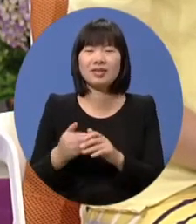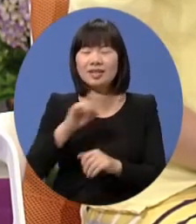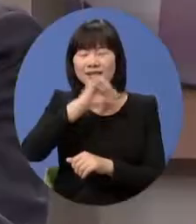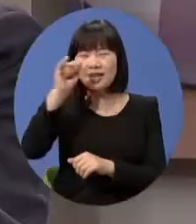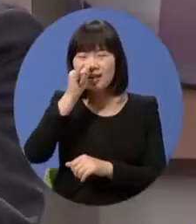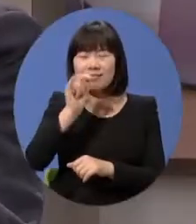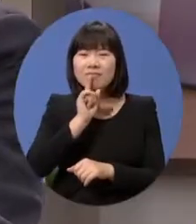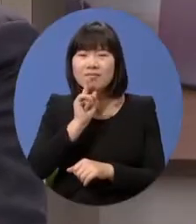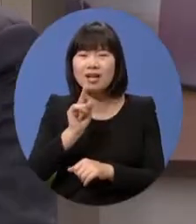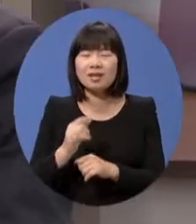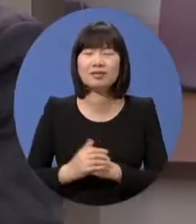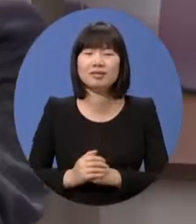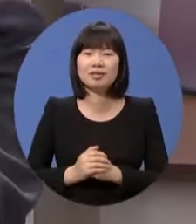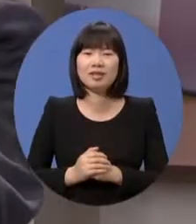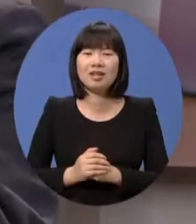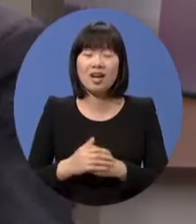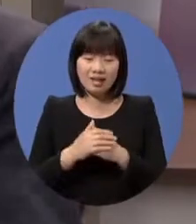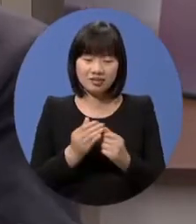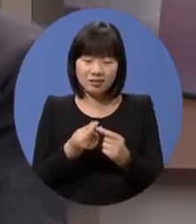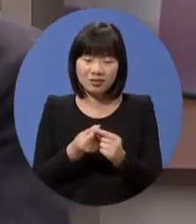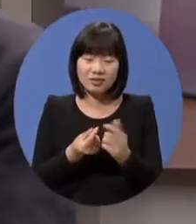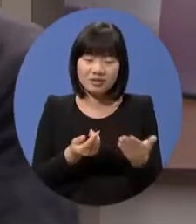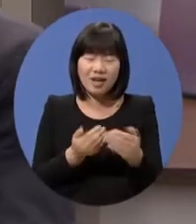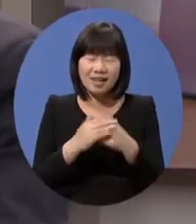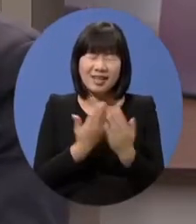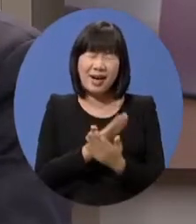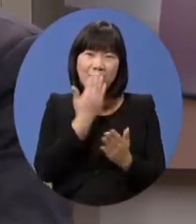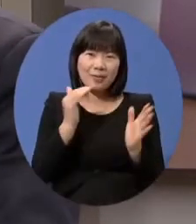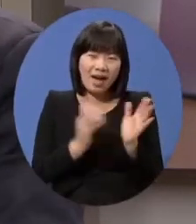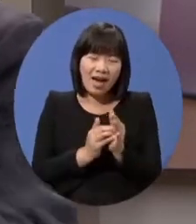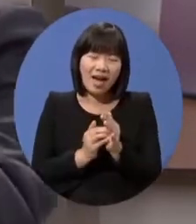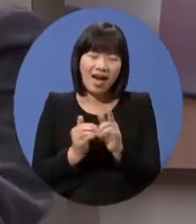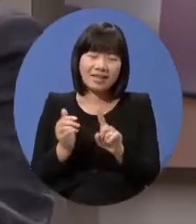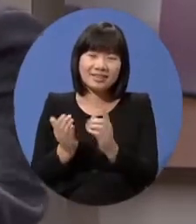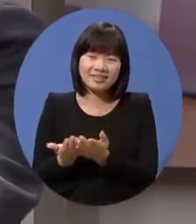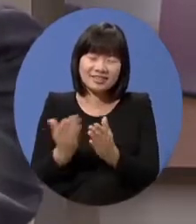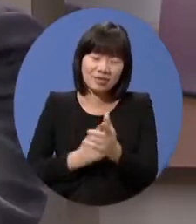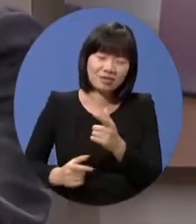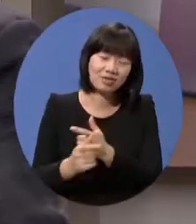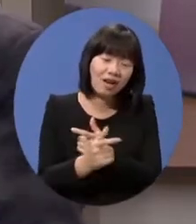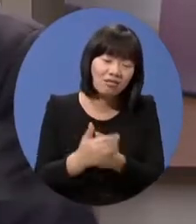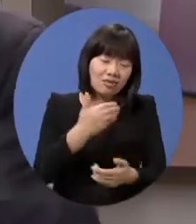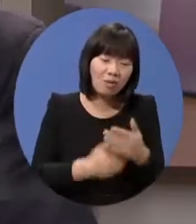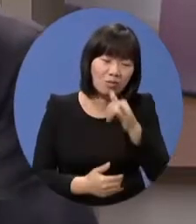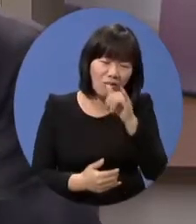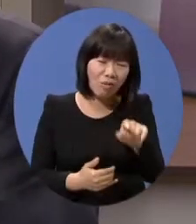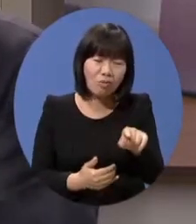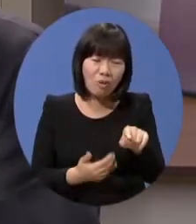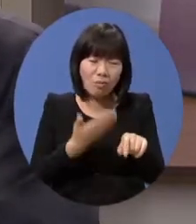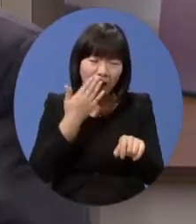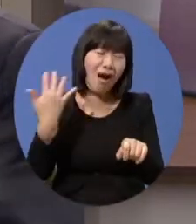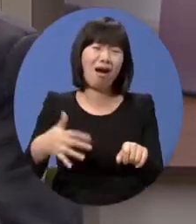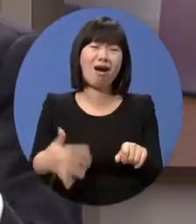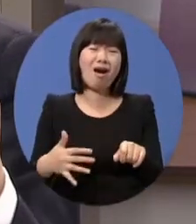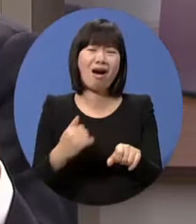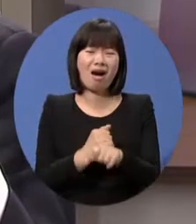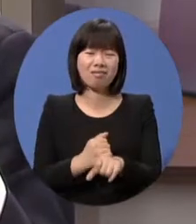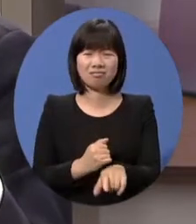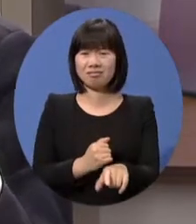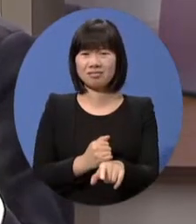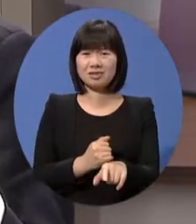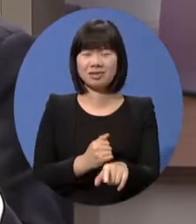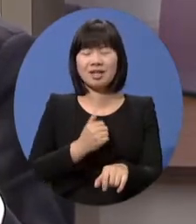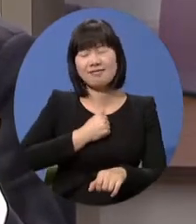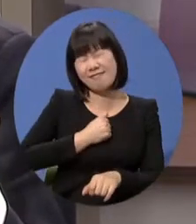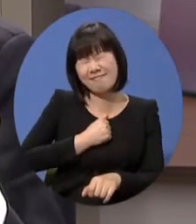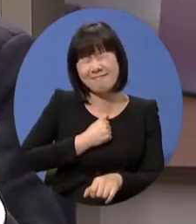아. 조그만 데도가 자기 다 먹었으면 어, 다 먹었니? 한 그릇 더 줄까? 이렇게가 아. 해야지 남았을 때 음식 넣고 다 못 먹는 이라면 이건 완전히 자기가